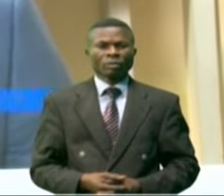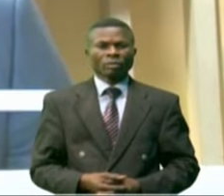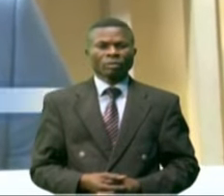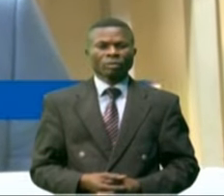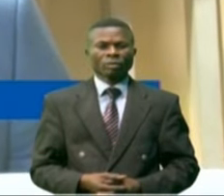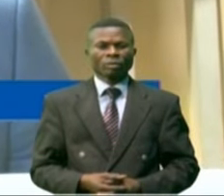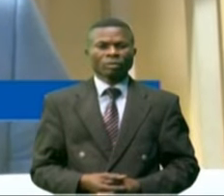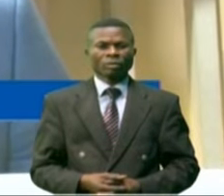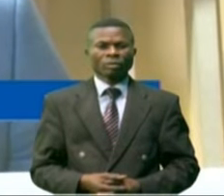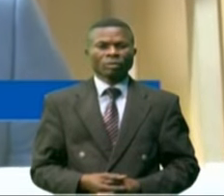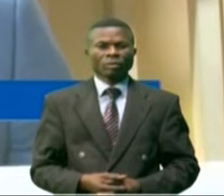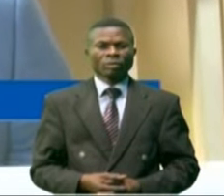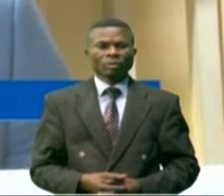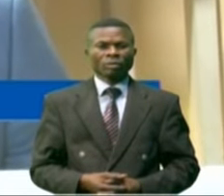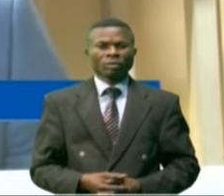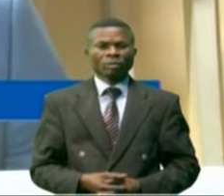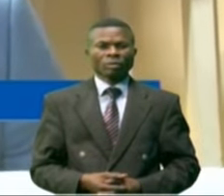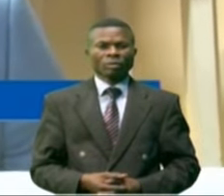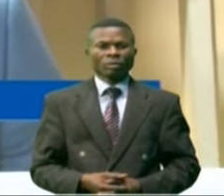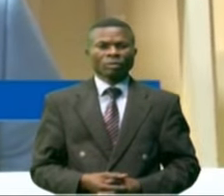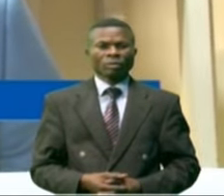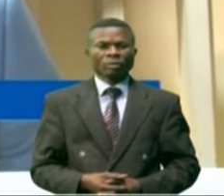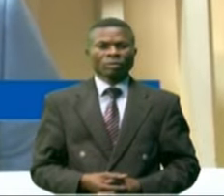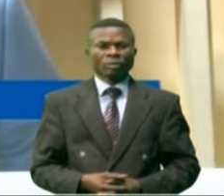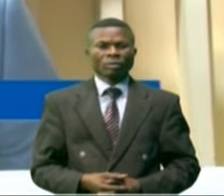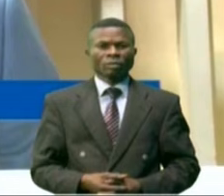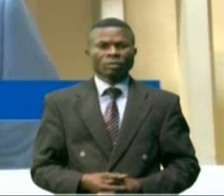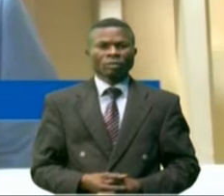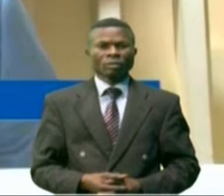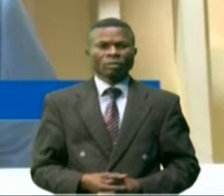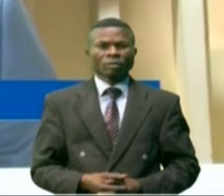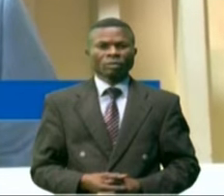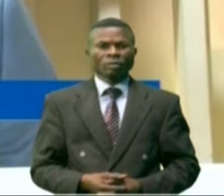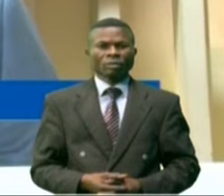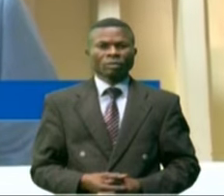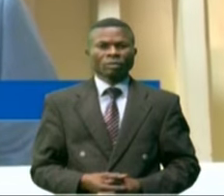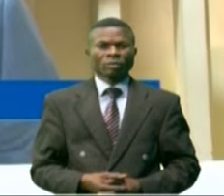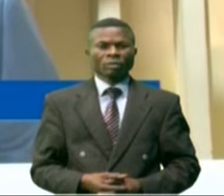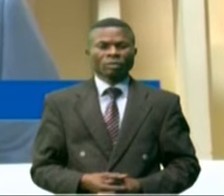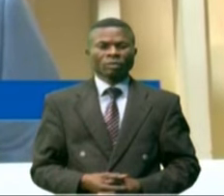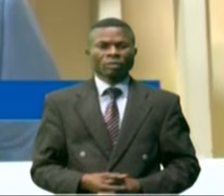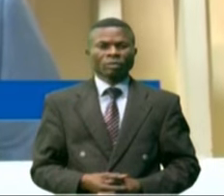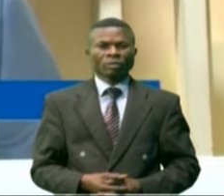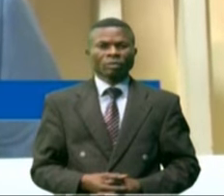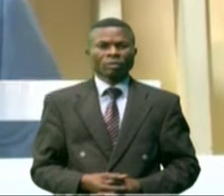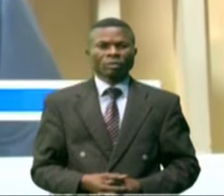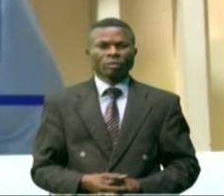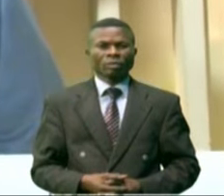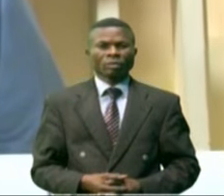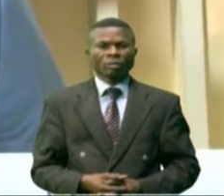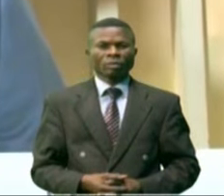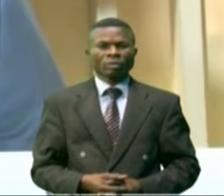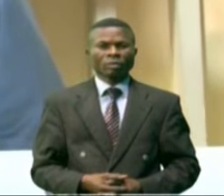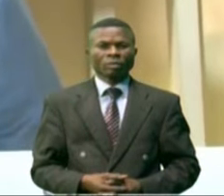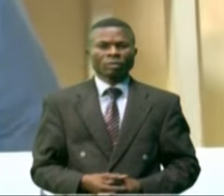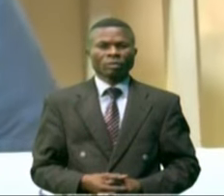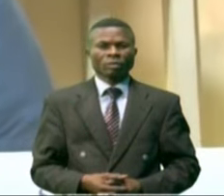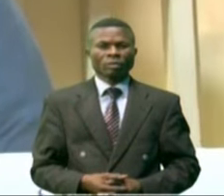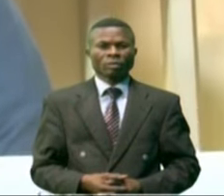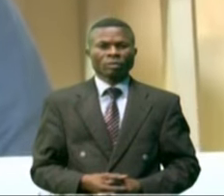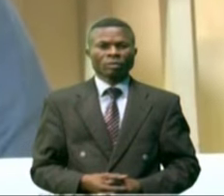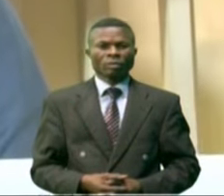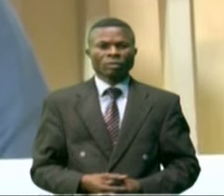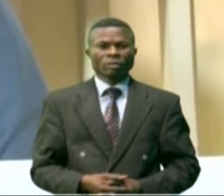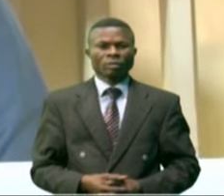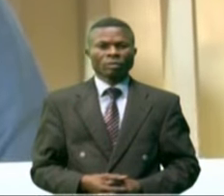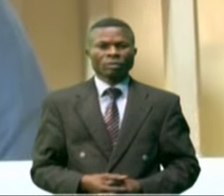vœux du chef de l'État se veut une priorité, mieux une impérieuse nécessité. Son fondement